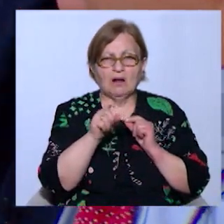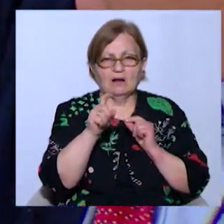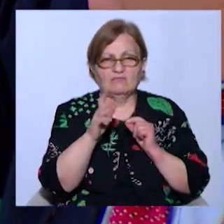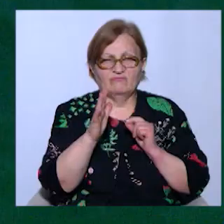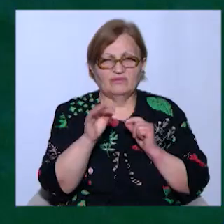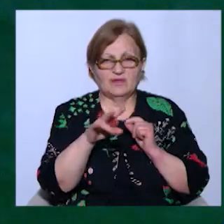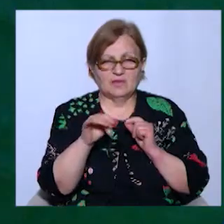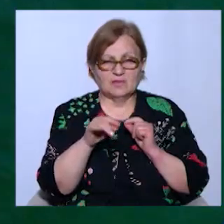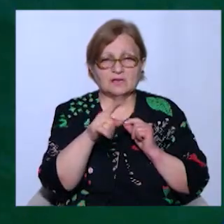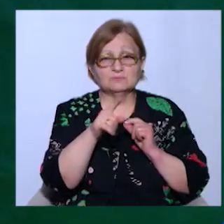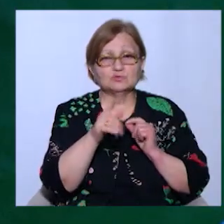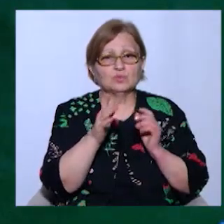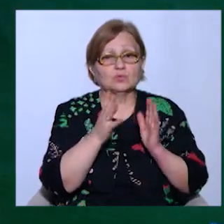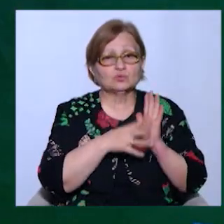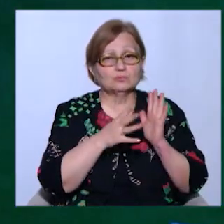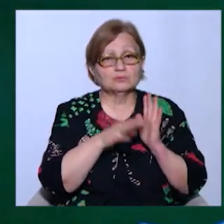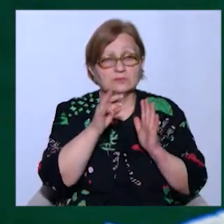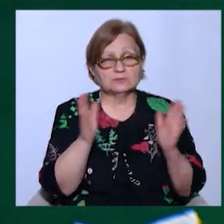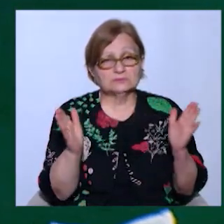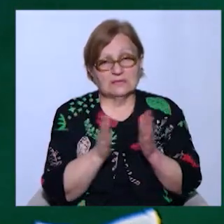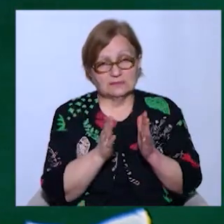კუთხეზე ნაკლებია.